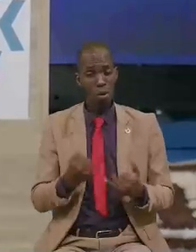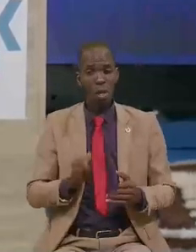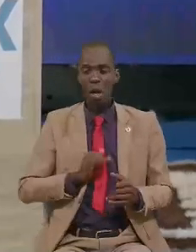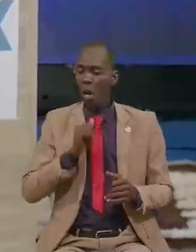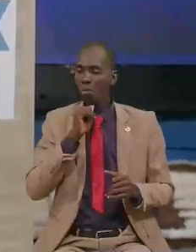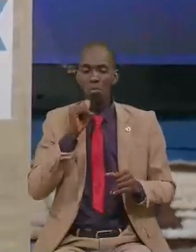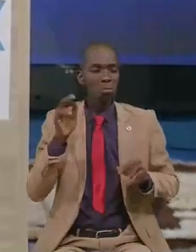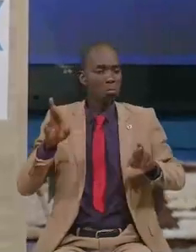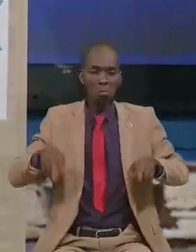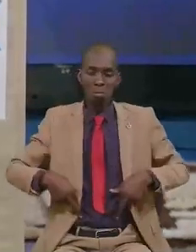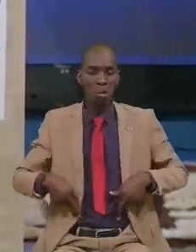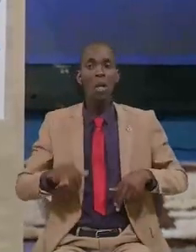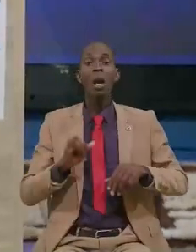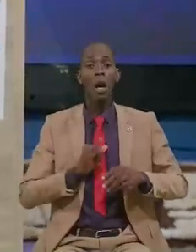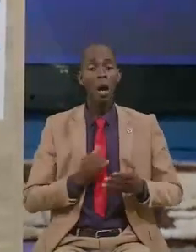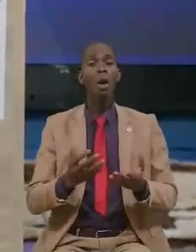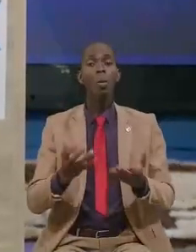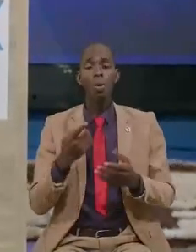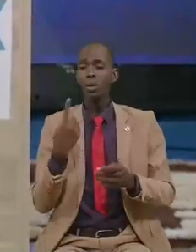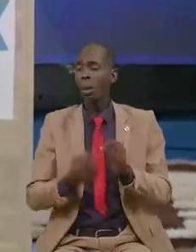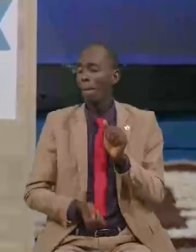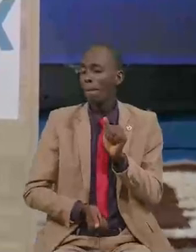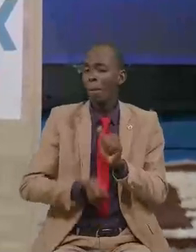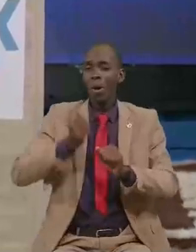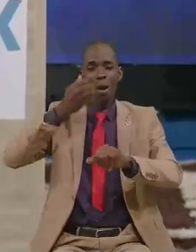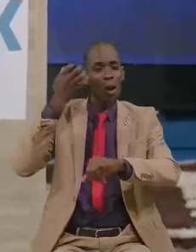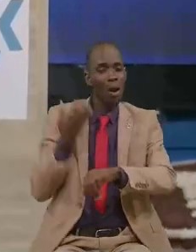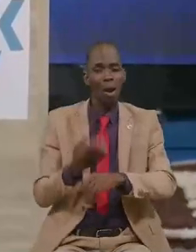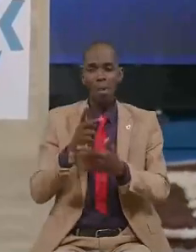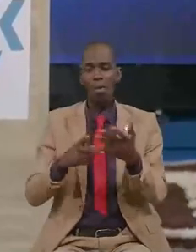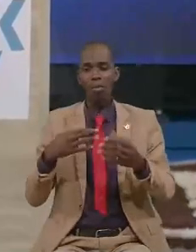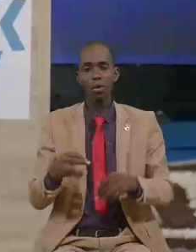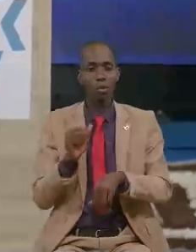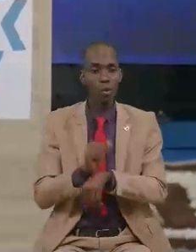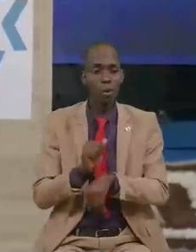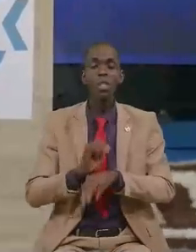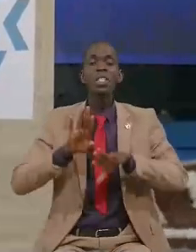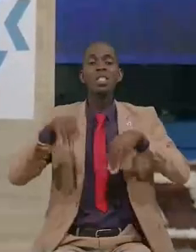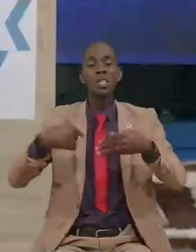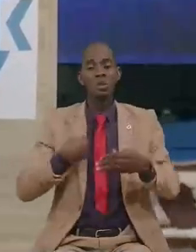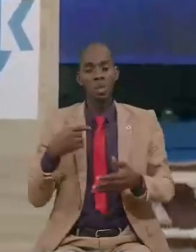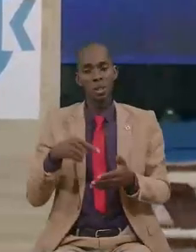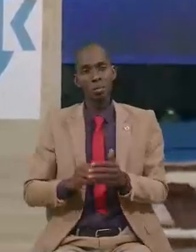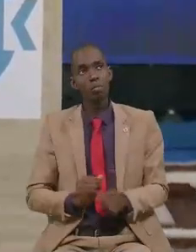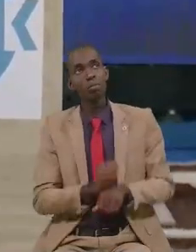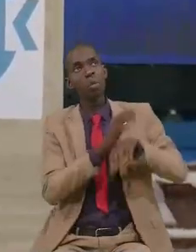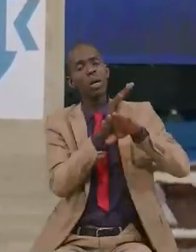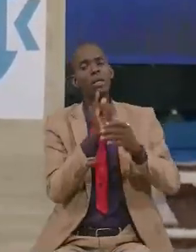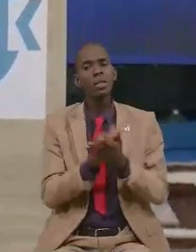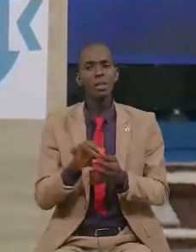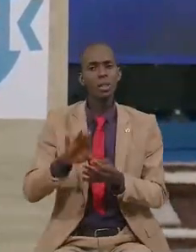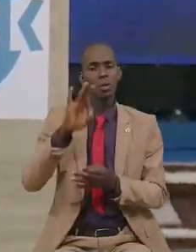je ne prends pas la retraite. Je veux la partie difficile du travail. Donne-moi cette montagne. Et ça, c'est l'esprit dans lequel nous